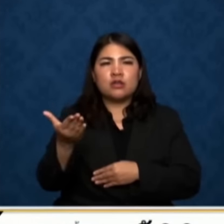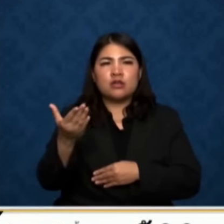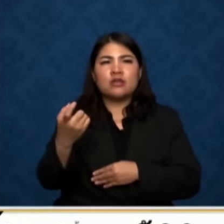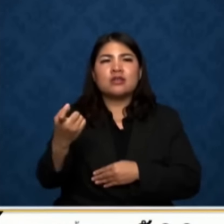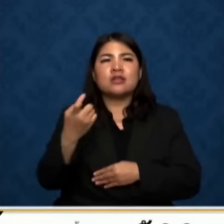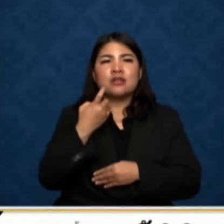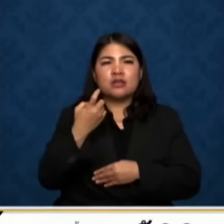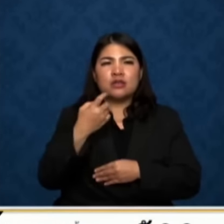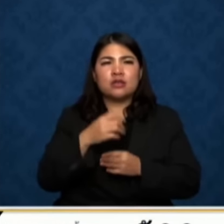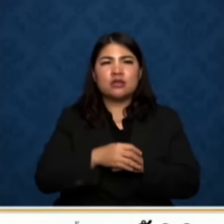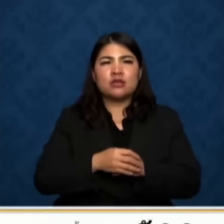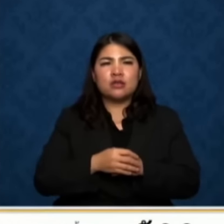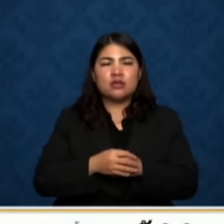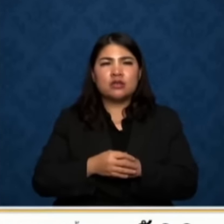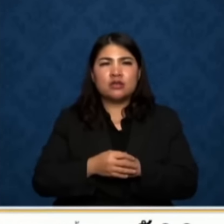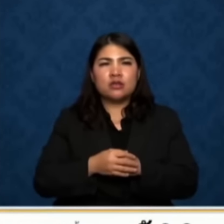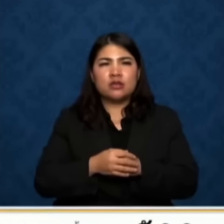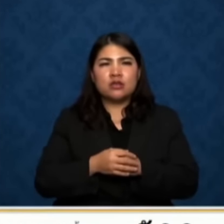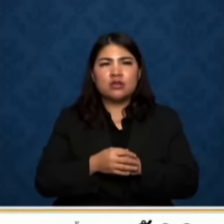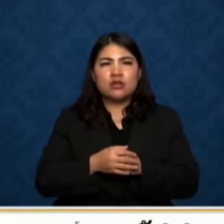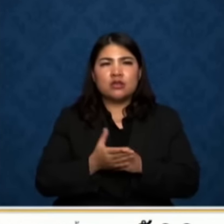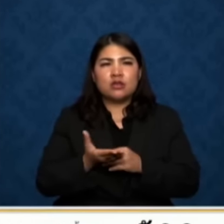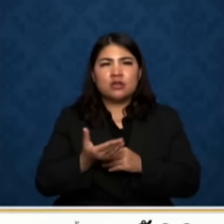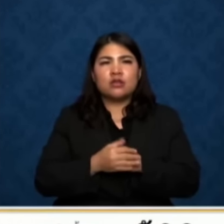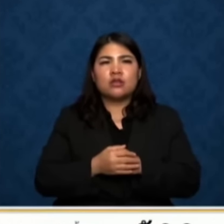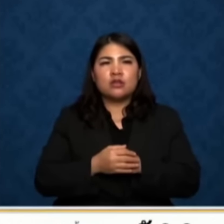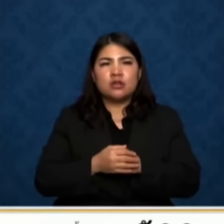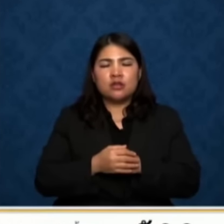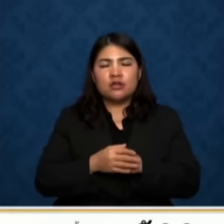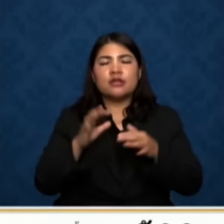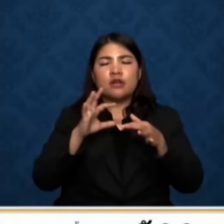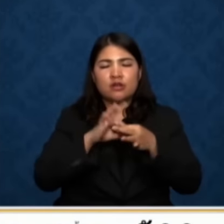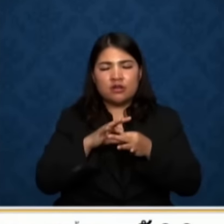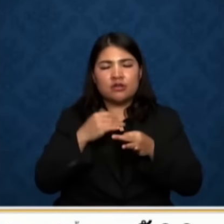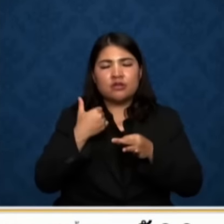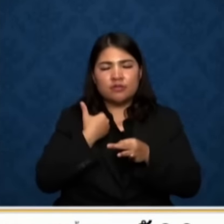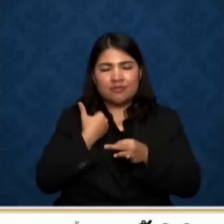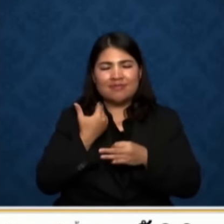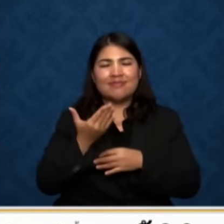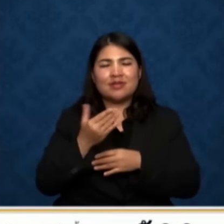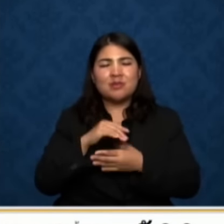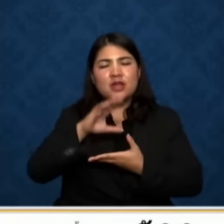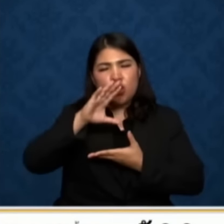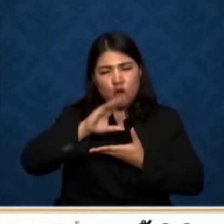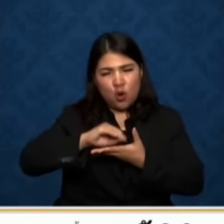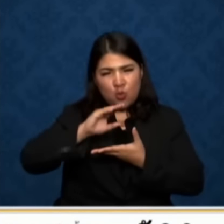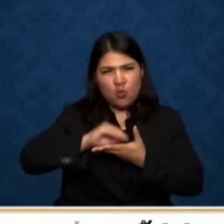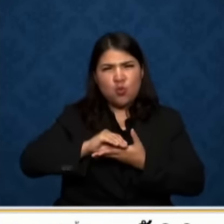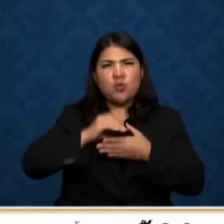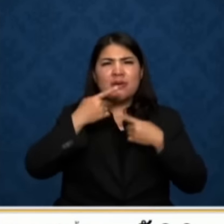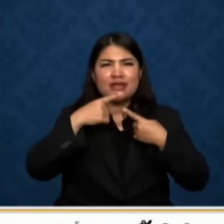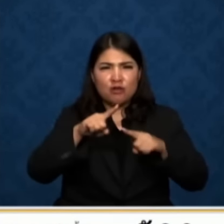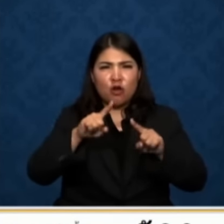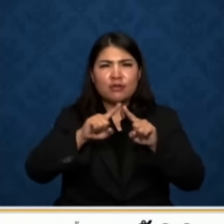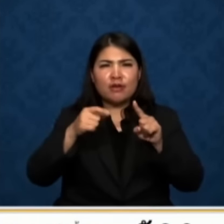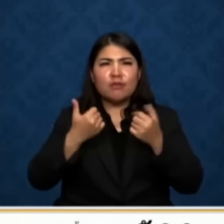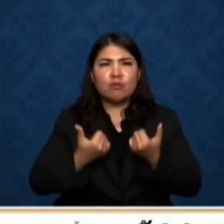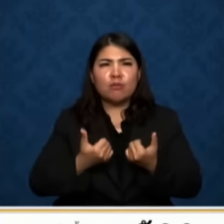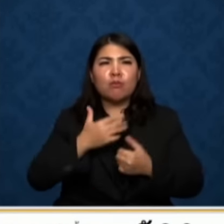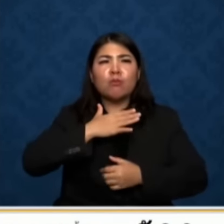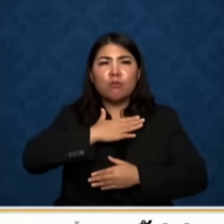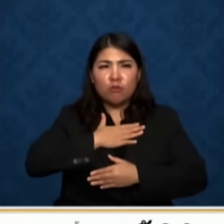ที่สอบถามรัฐมนตรีเขาเชื่อว่าท่านรัฐมนตรียุติธรรมที่เกี่ยวข้องท่านคงจะมีข้อมูลมาตอบแต่ผมตอบในฐานะที่ผม